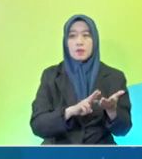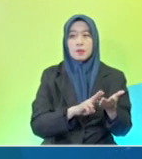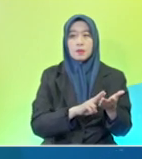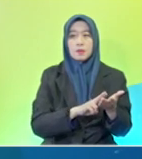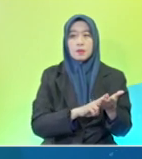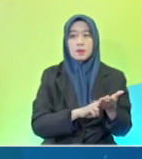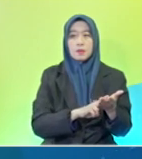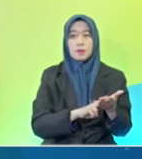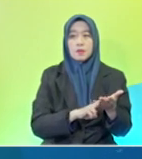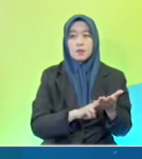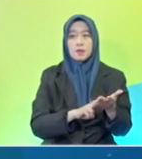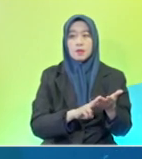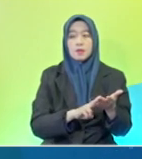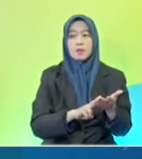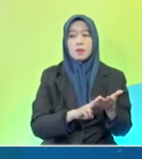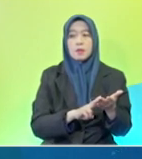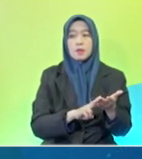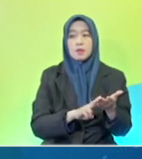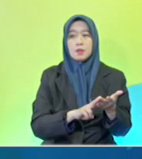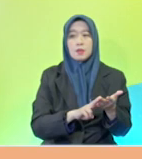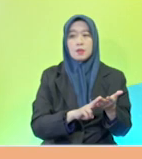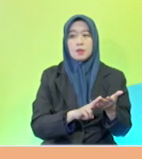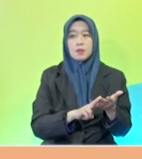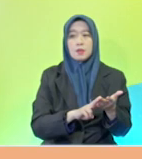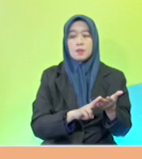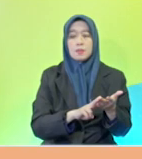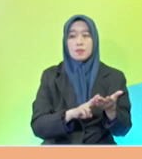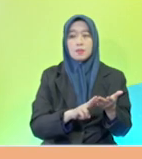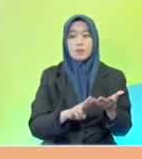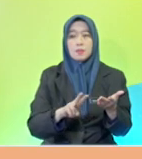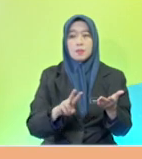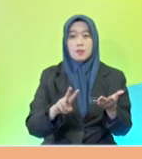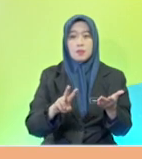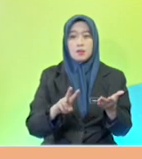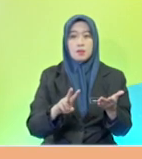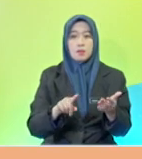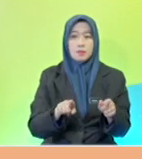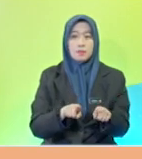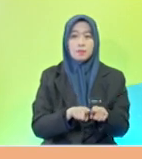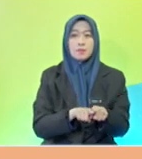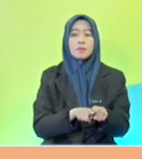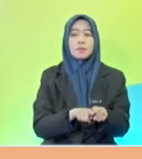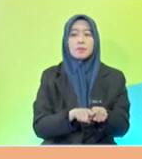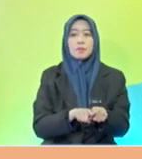yahzunka qawluhum. Inna na'lamu ma